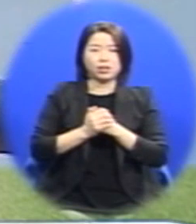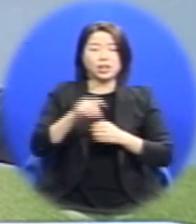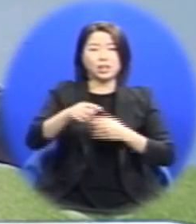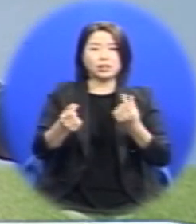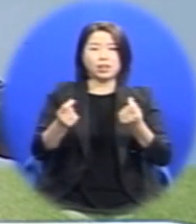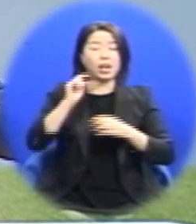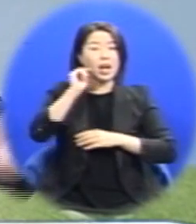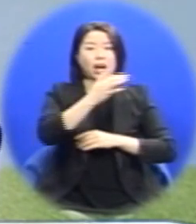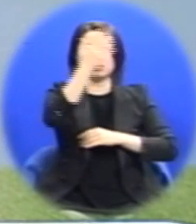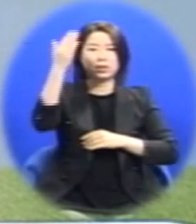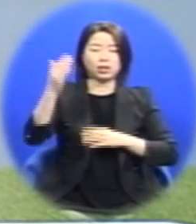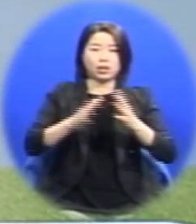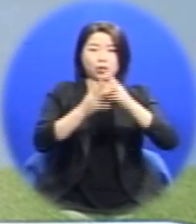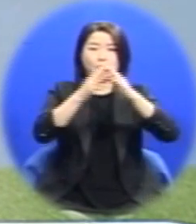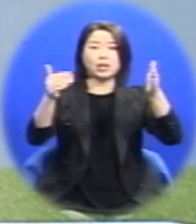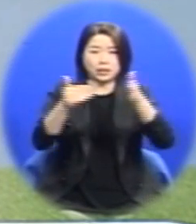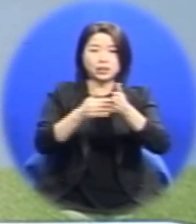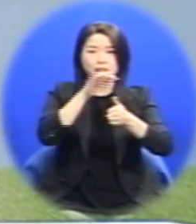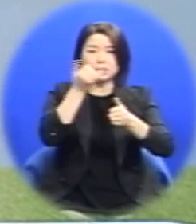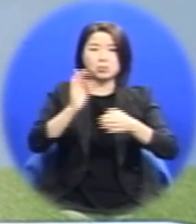이렇게 아름답게 공사는 끝났지만